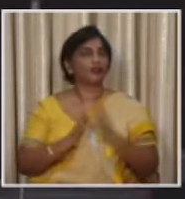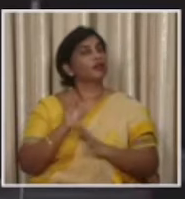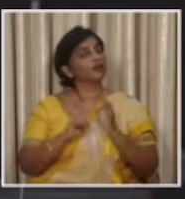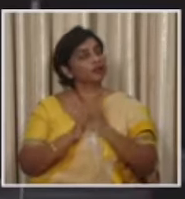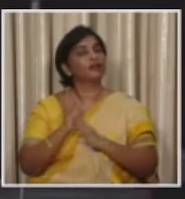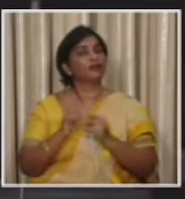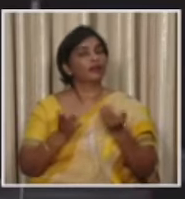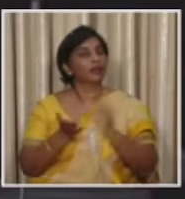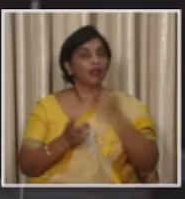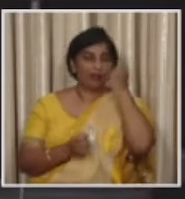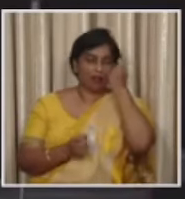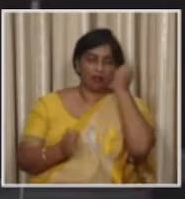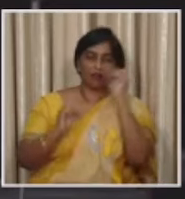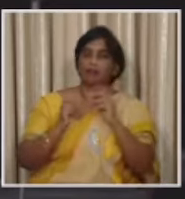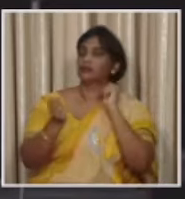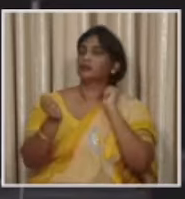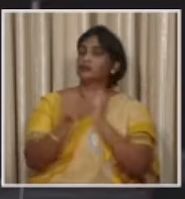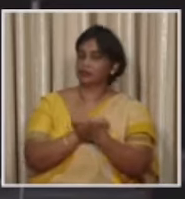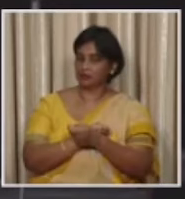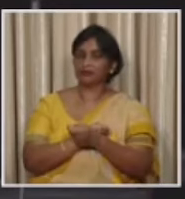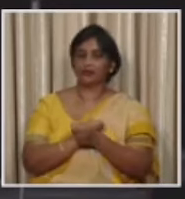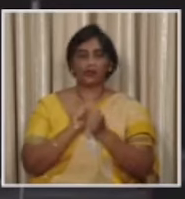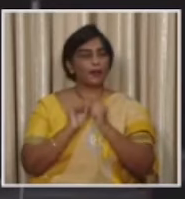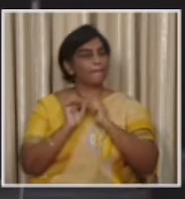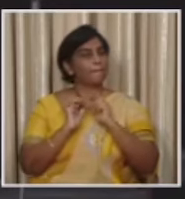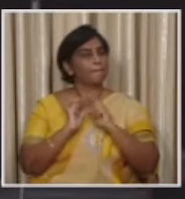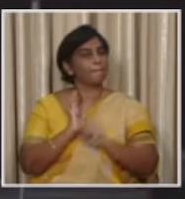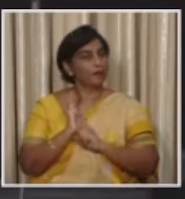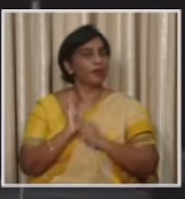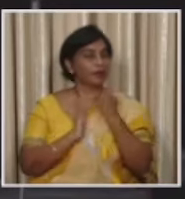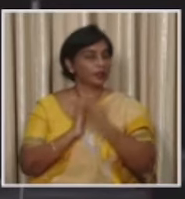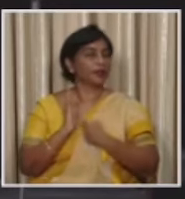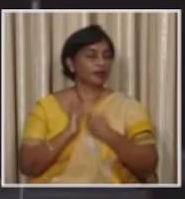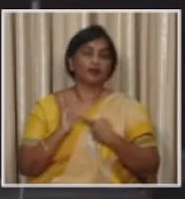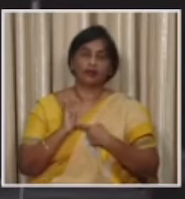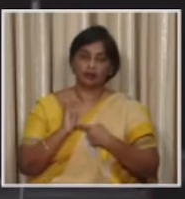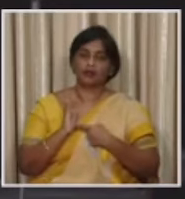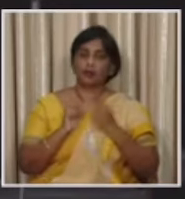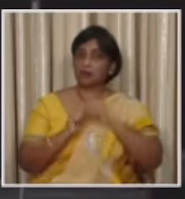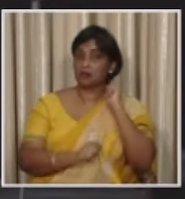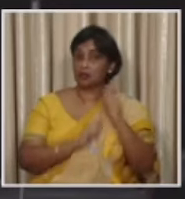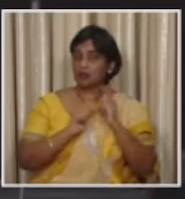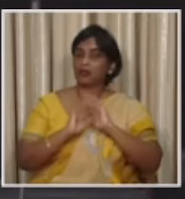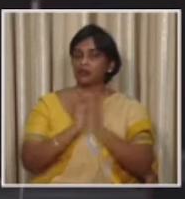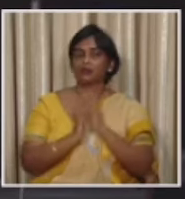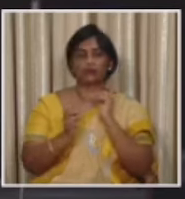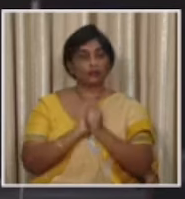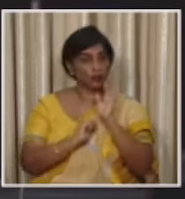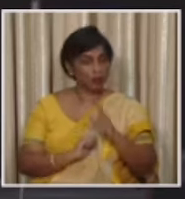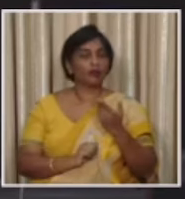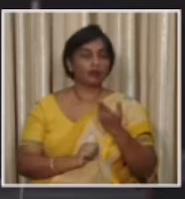මන්ත්‍රීතුමාලා තවත් අදහස් දක්වලා වෙනස් වීරු මේ අනපනත් සහ මේ රෙගියුලේෂන්ස් වල, ඒ වගේම පේමන්ට් ස්කීම් එකේ යම් වෙනසක්